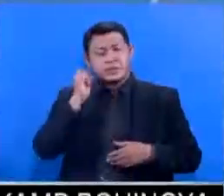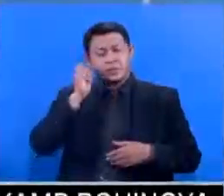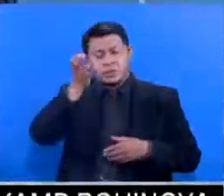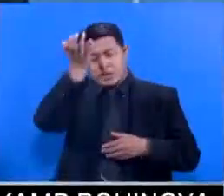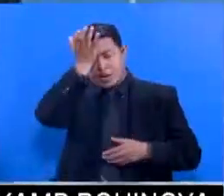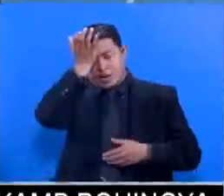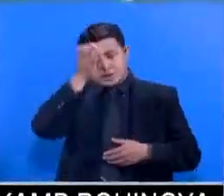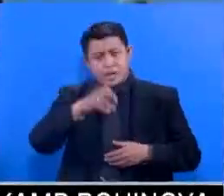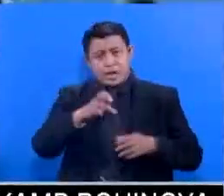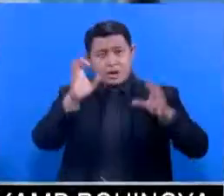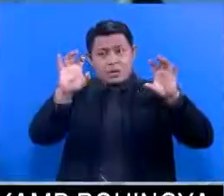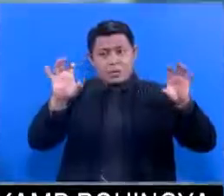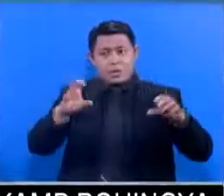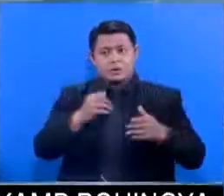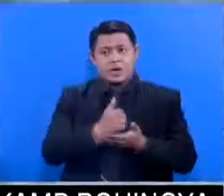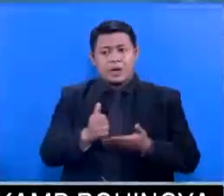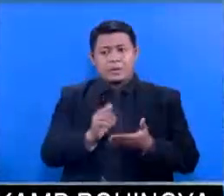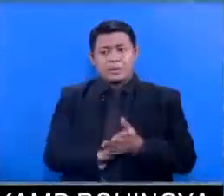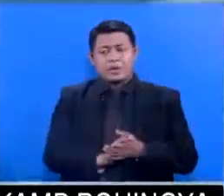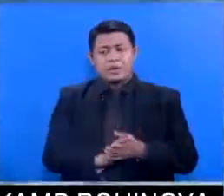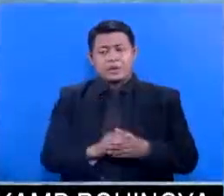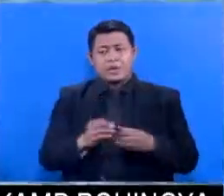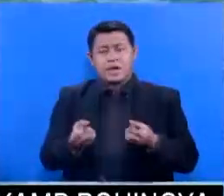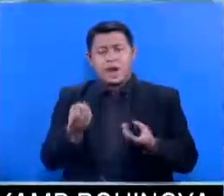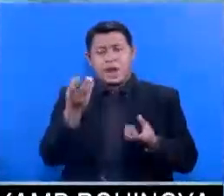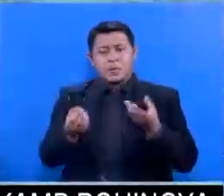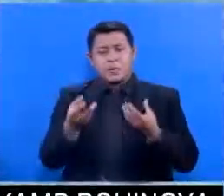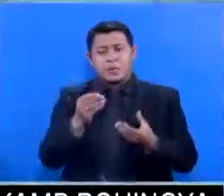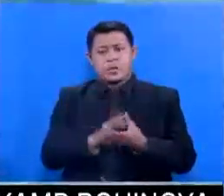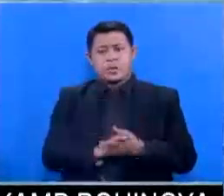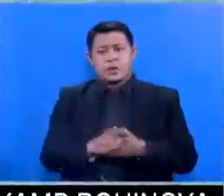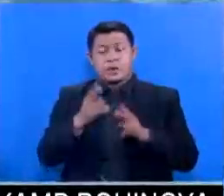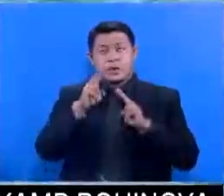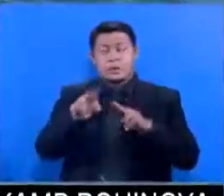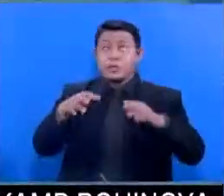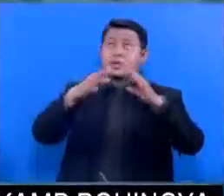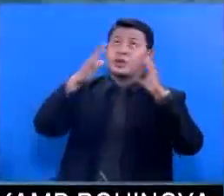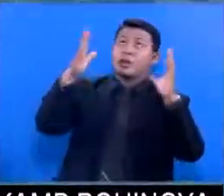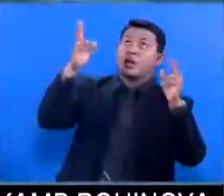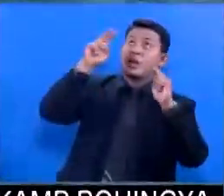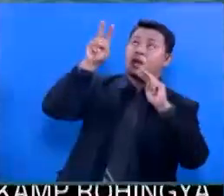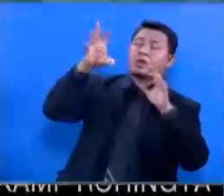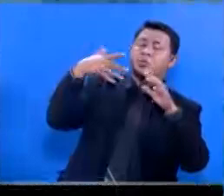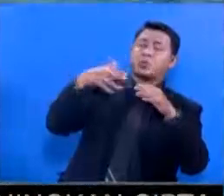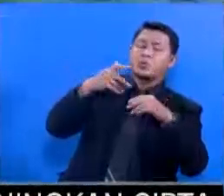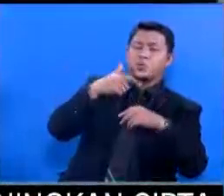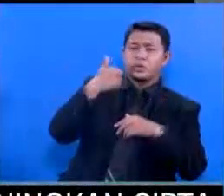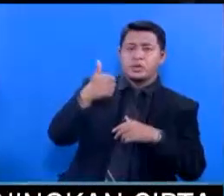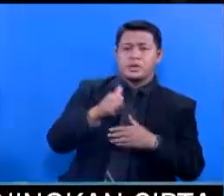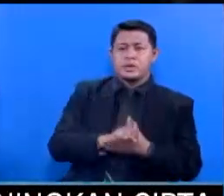Ada bebatuan alami dan kerlap-kerlip lampu Bari memandang keindahan langit secara langsung